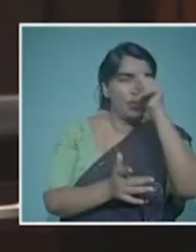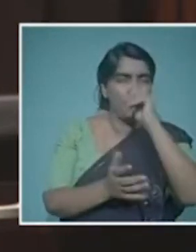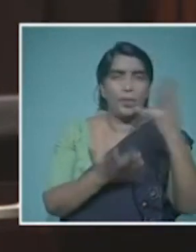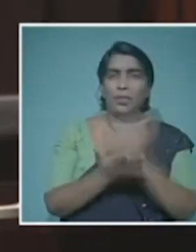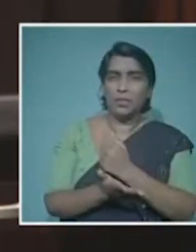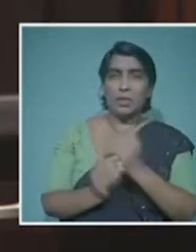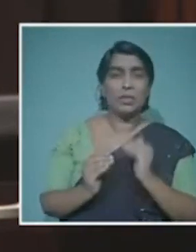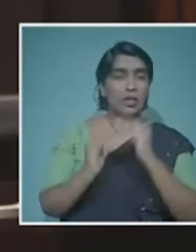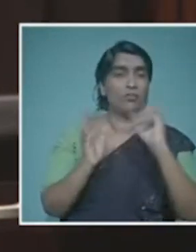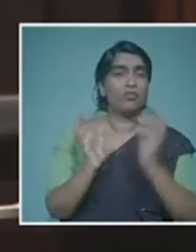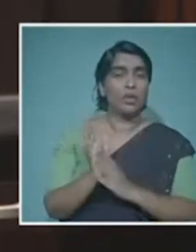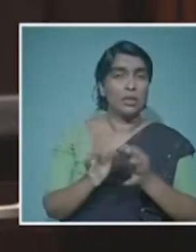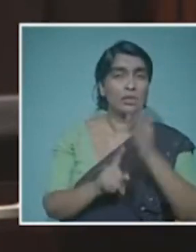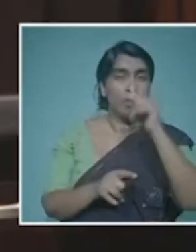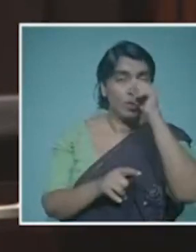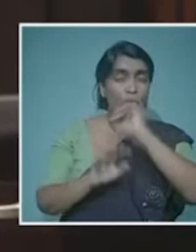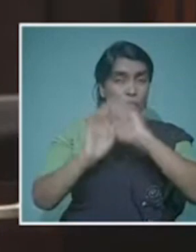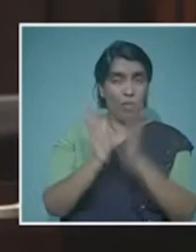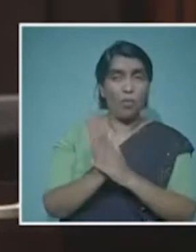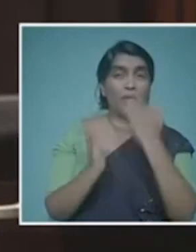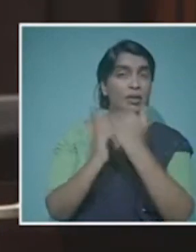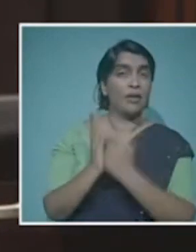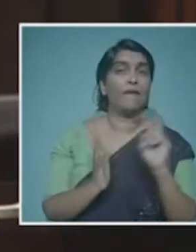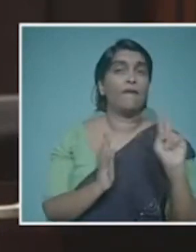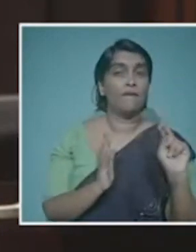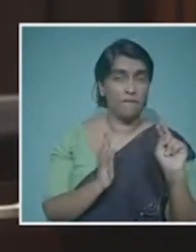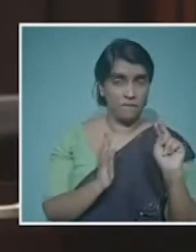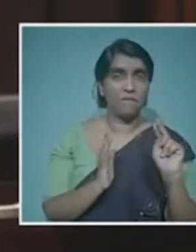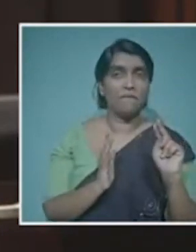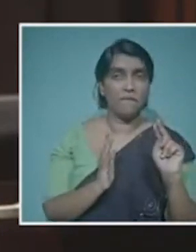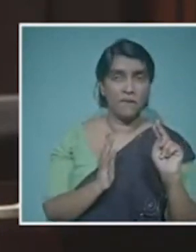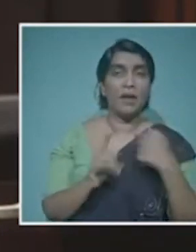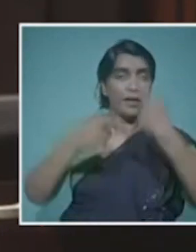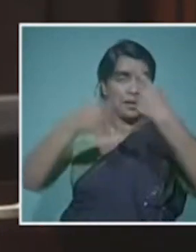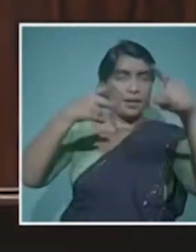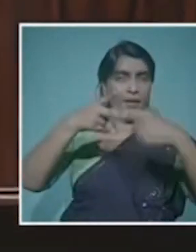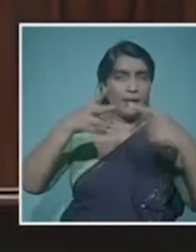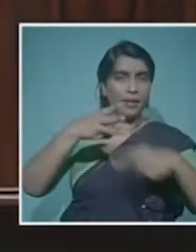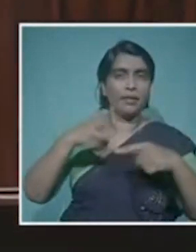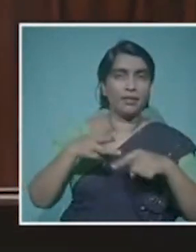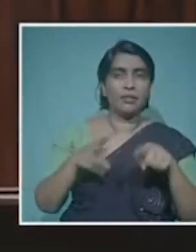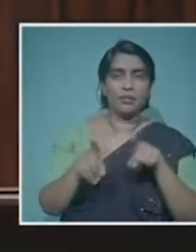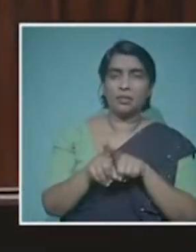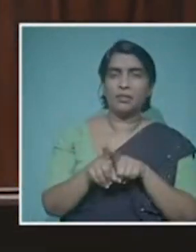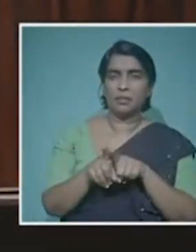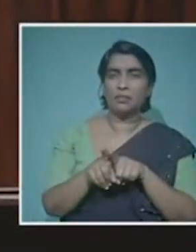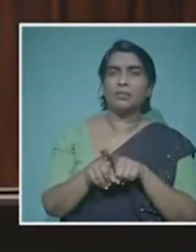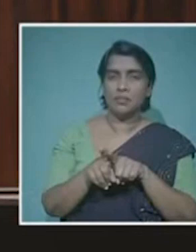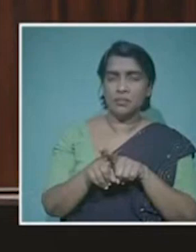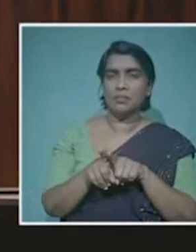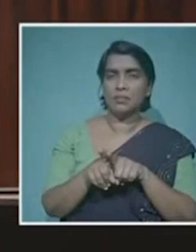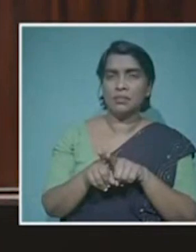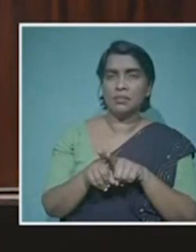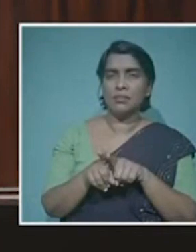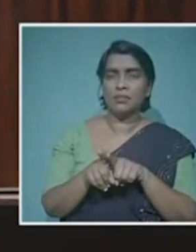அதனையும் நீங்கள் விசாரியுங்கள். மூன்றாவதாக நான் கனடாவிற்கு ஆட்கடத்தலில் ஈடுபடுவதாக குறிப்பிட்டிருந்தார். கனடாவிற்கு விசா எடுத்து